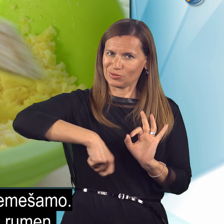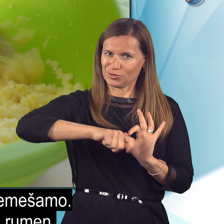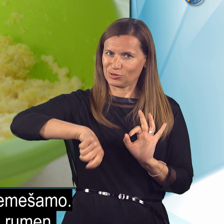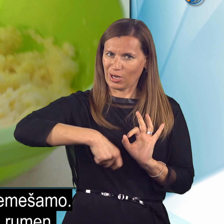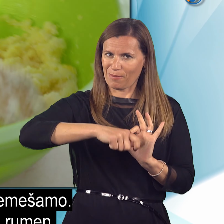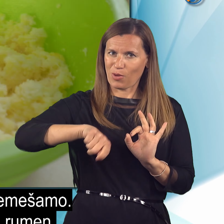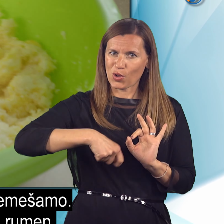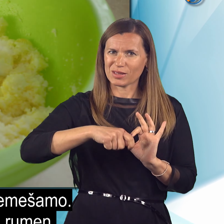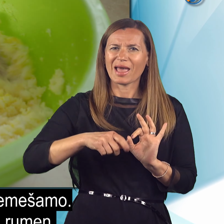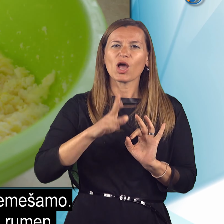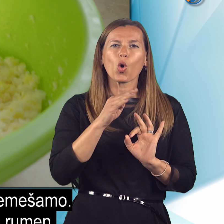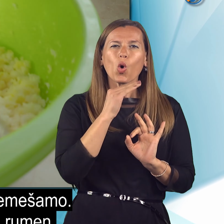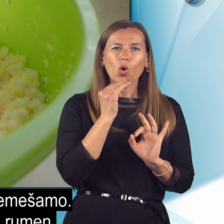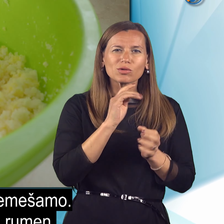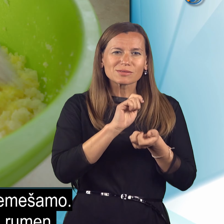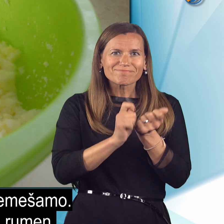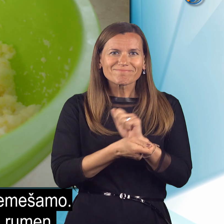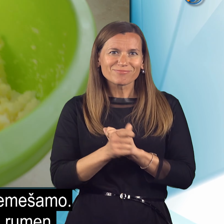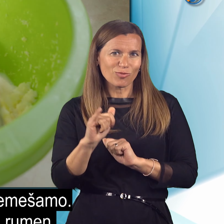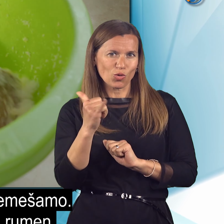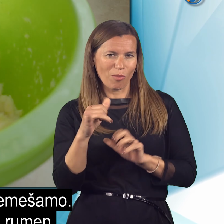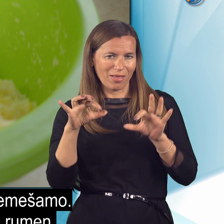da je ves kokos rumen.